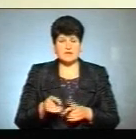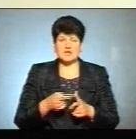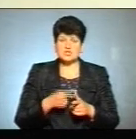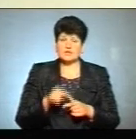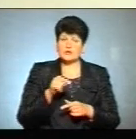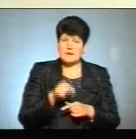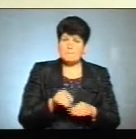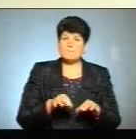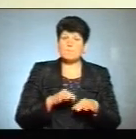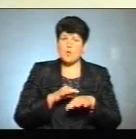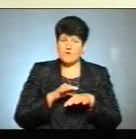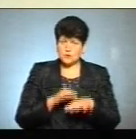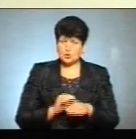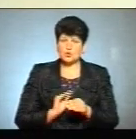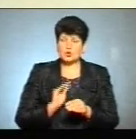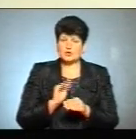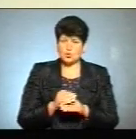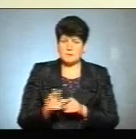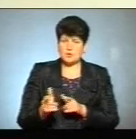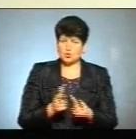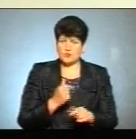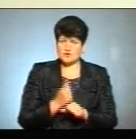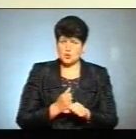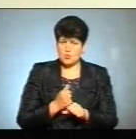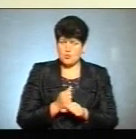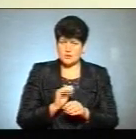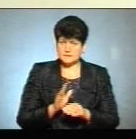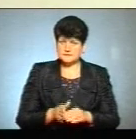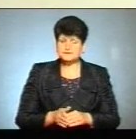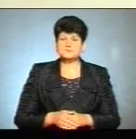проведуть додаткові підготовчі роботи.